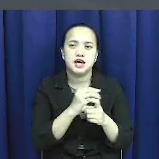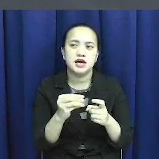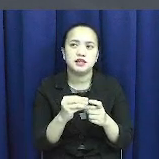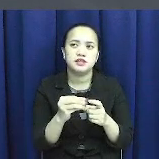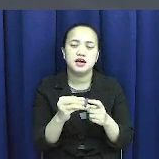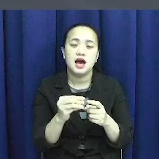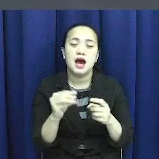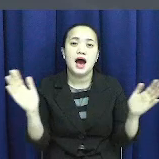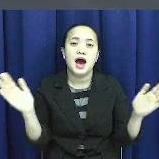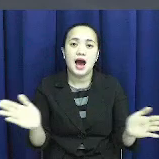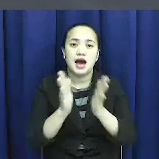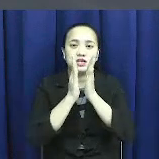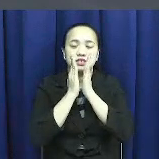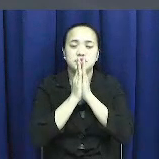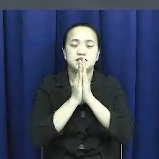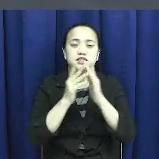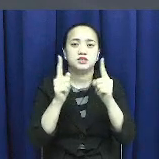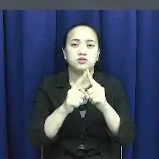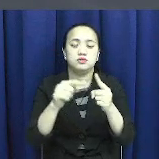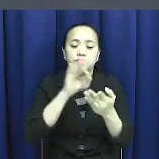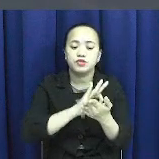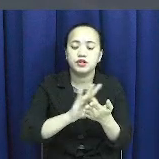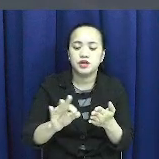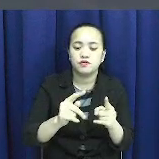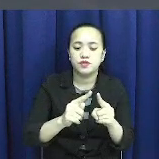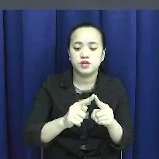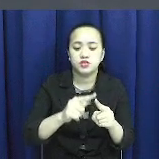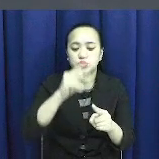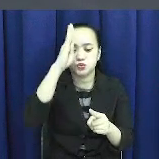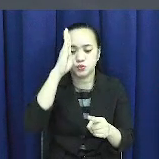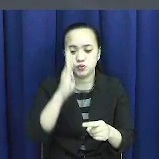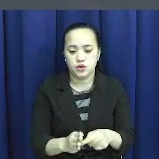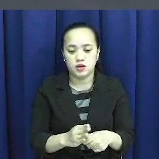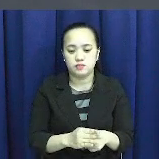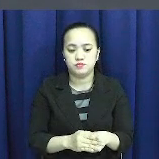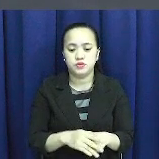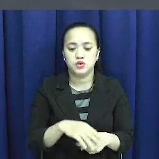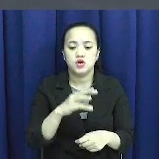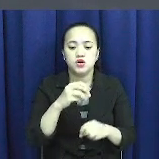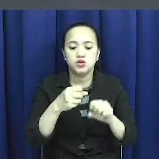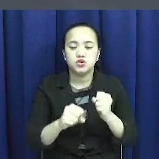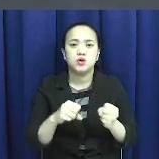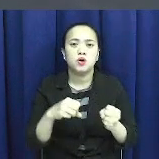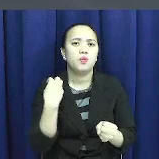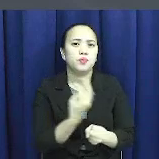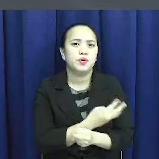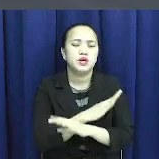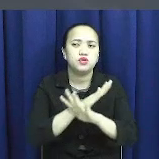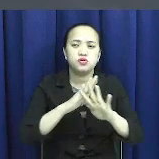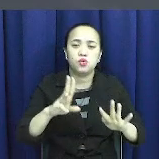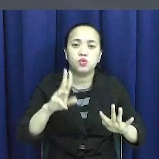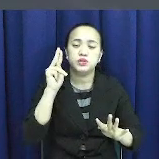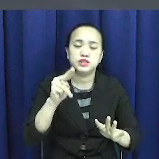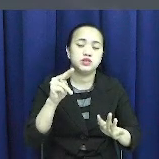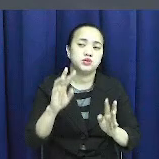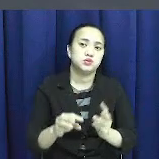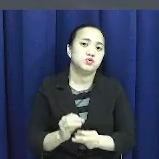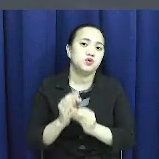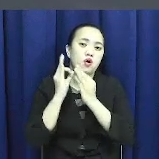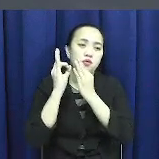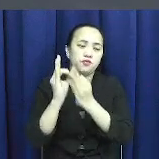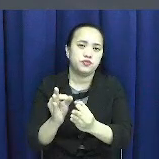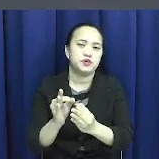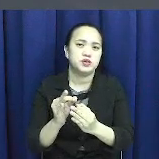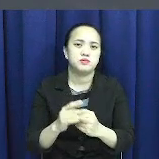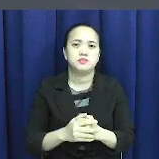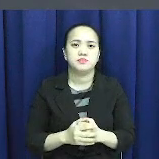kasalanan. So wala na, hindi na mag-o-offer pa ng, di ba, ang trabaho ng priest ay